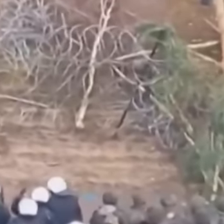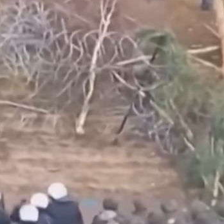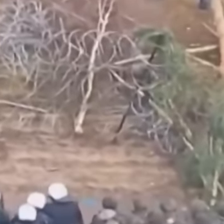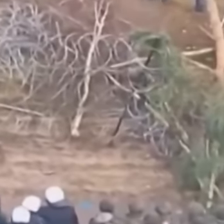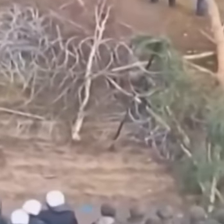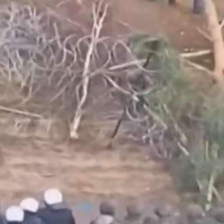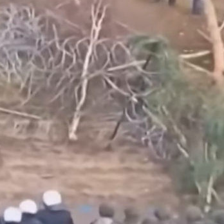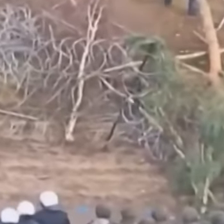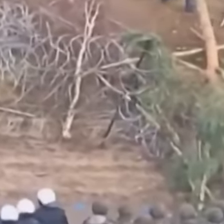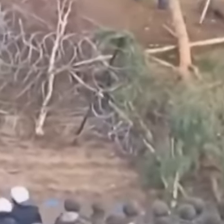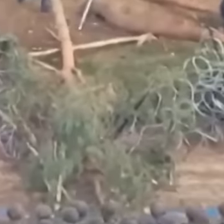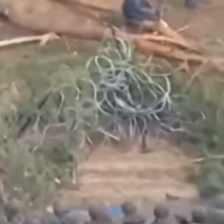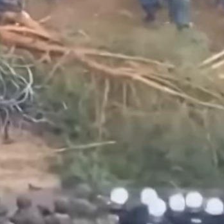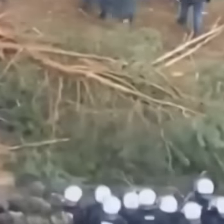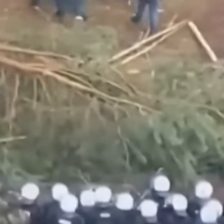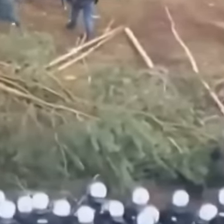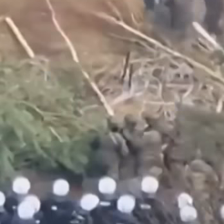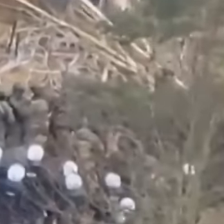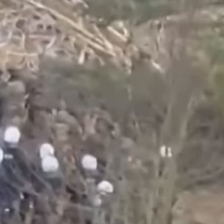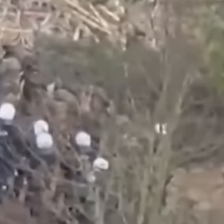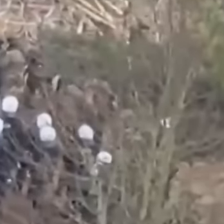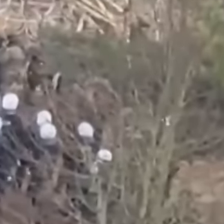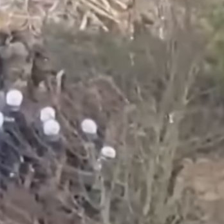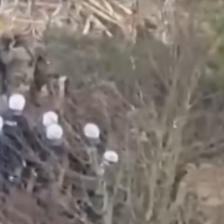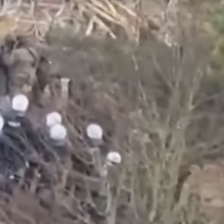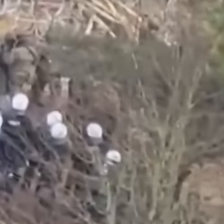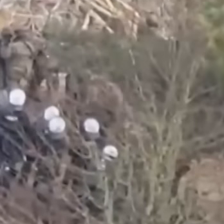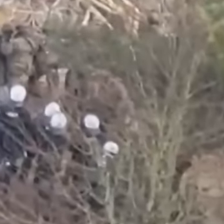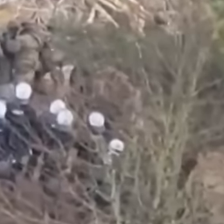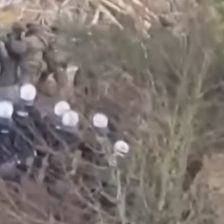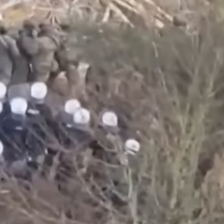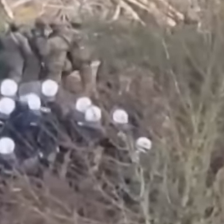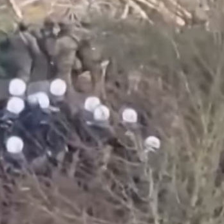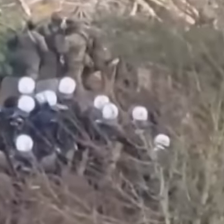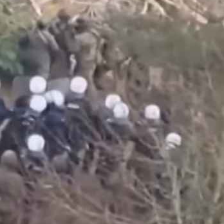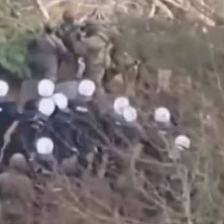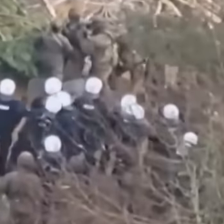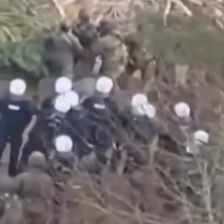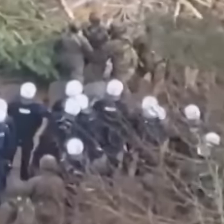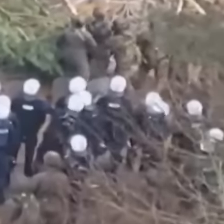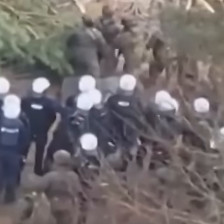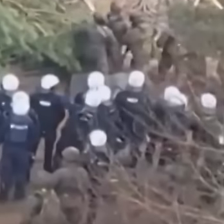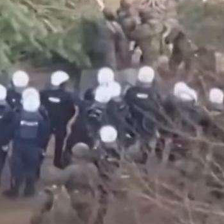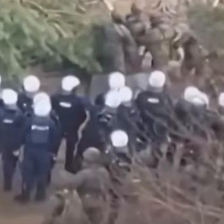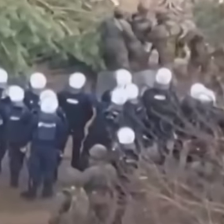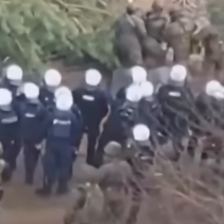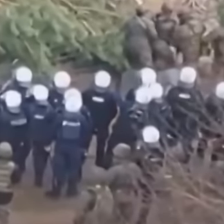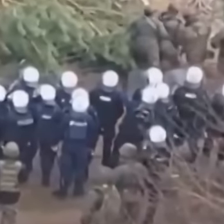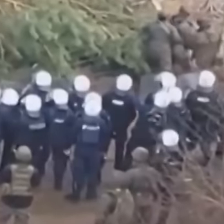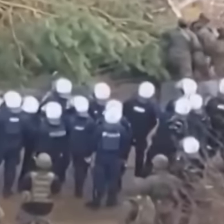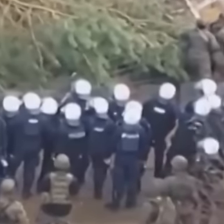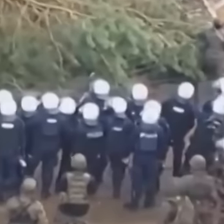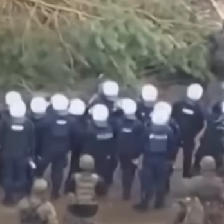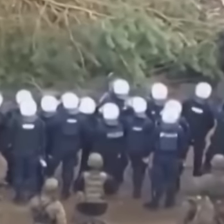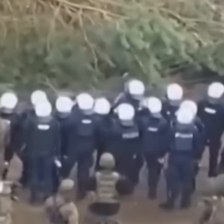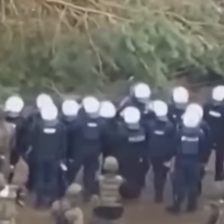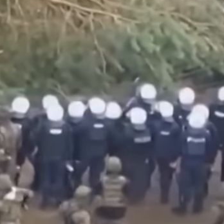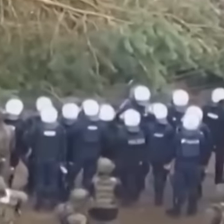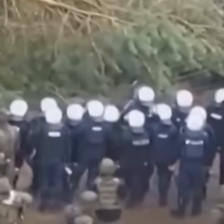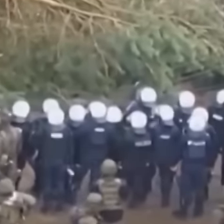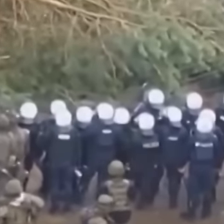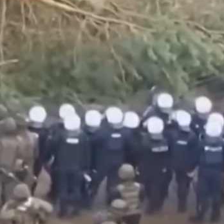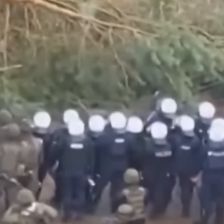białej. Ten dzisiejszy wypadek tragiczny to jest tylko jeden z wielu wypadków, gdzie żołnierze odnoszą obrażenia od rzucanych kamieni, rzucanych